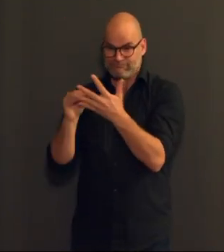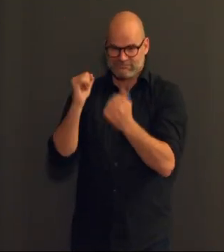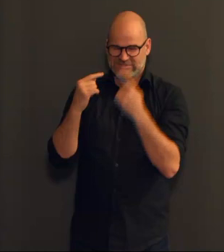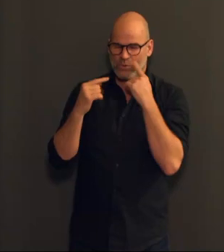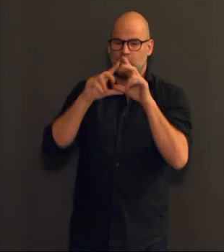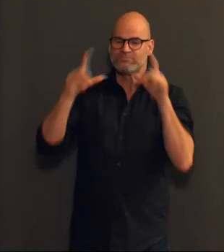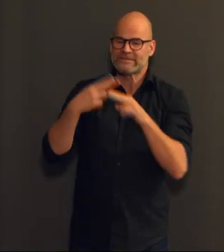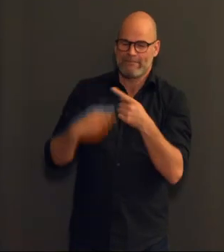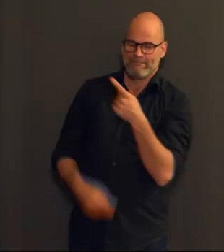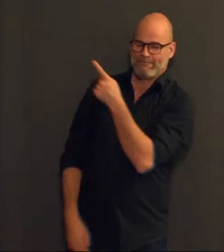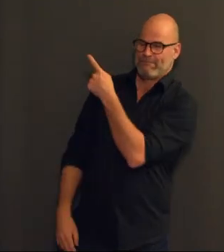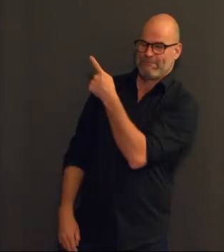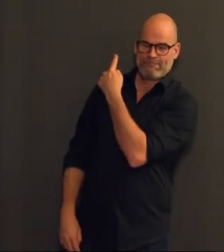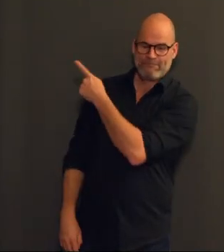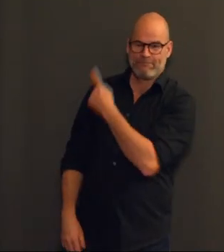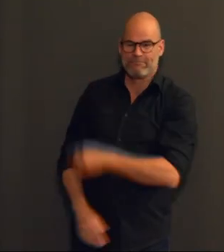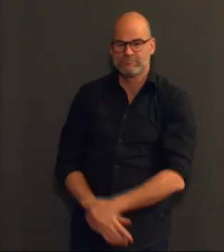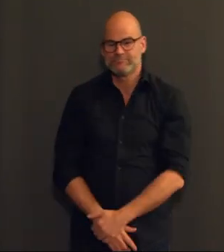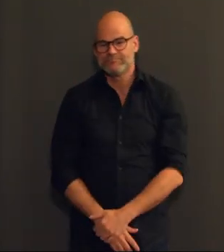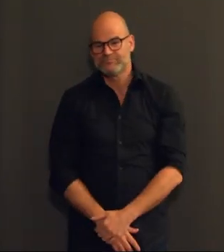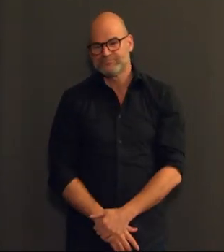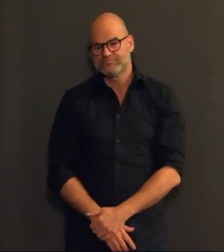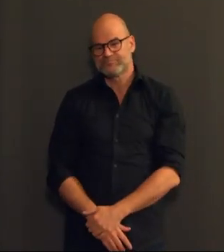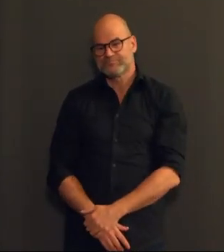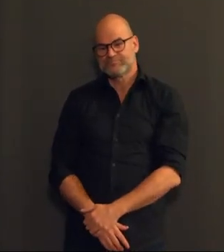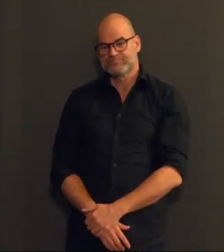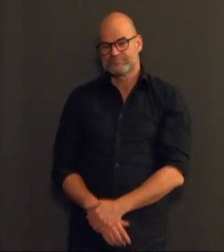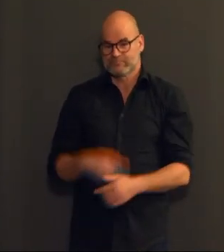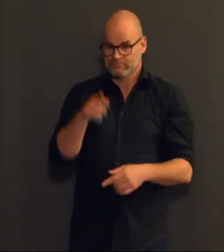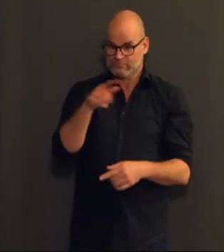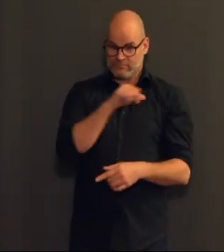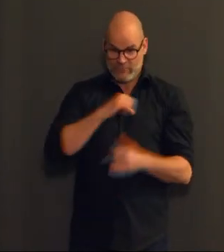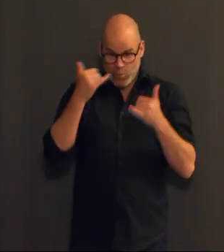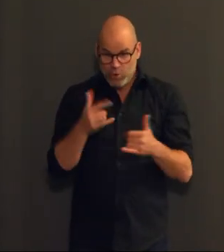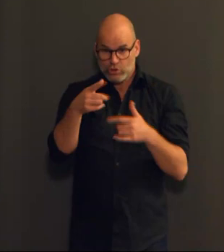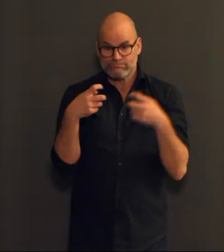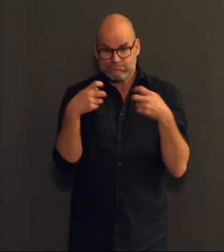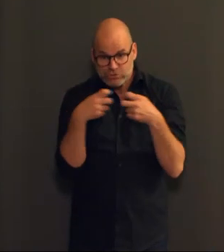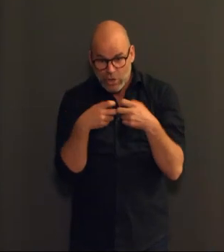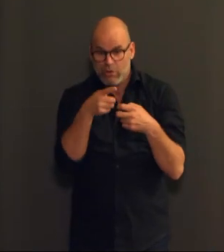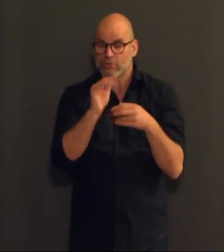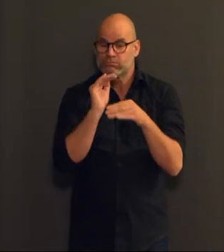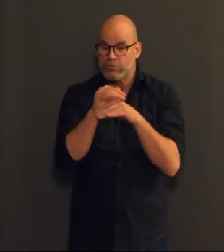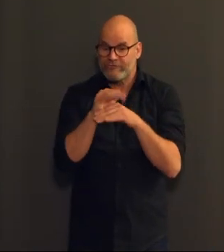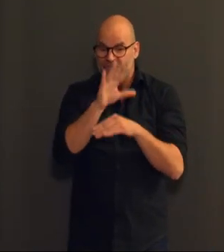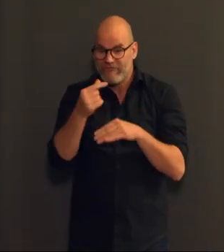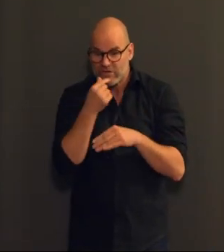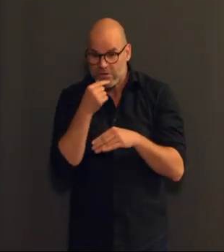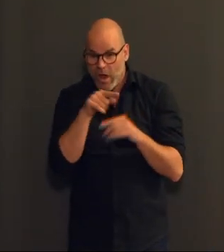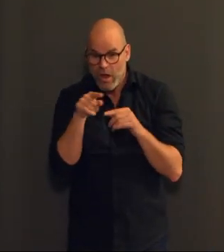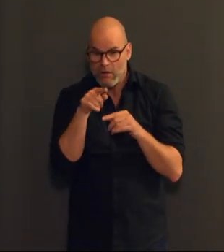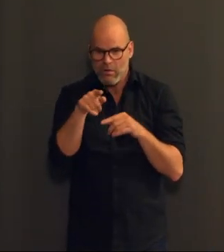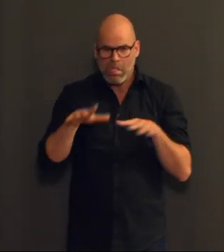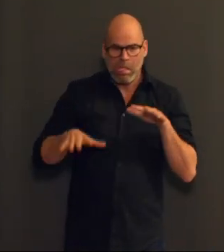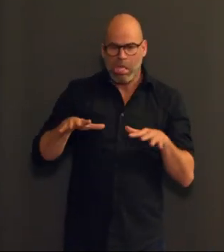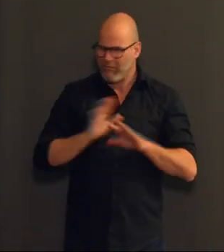bruvax.brussels.doctena.be. Woon je in Brussel en ben je ouder dan 55 jaar? Aarzel dan niet om je in te schrijven en je te laten